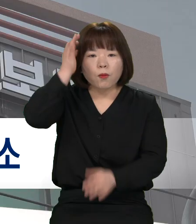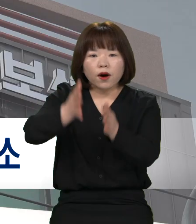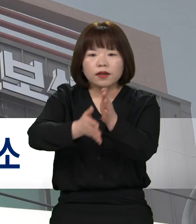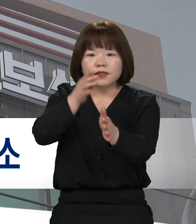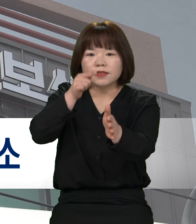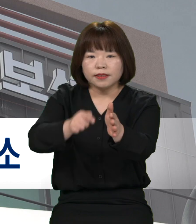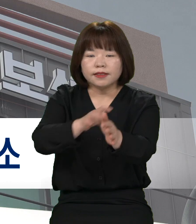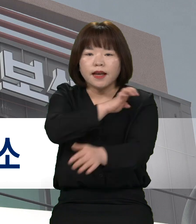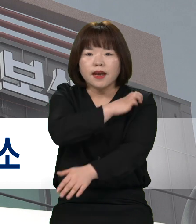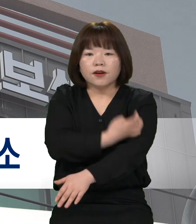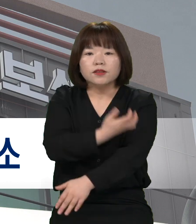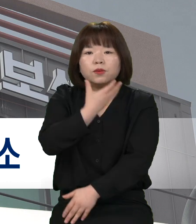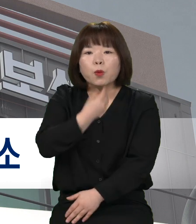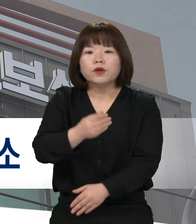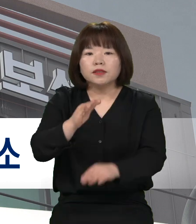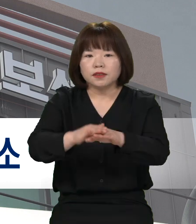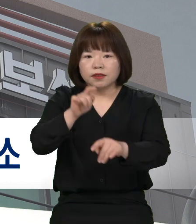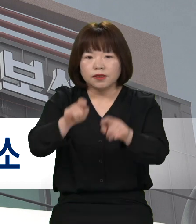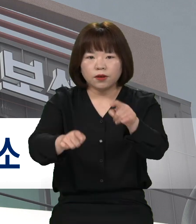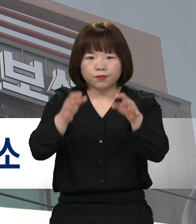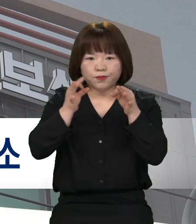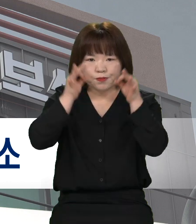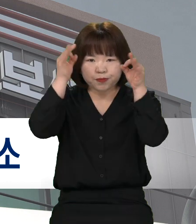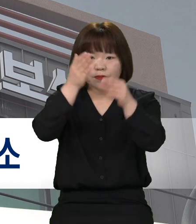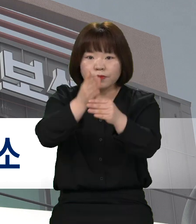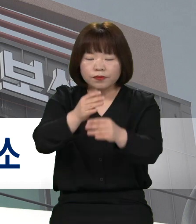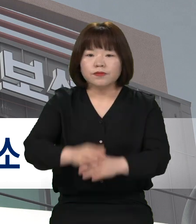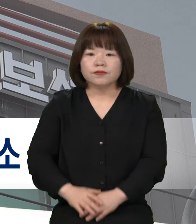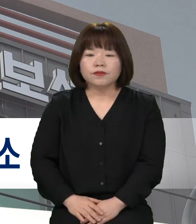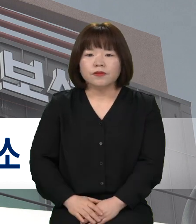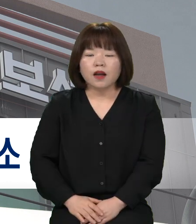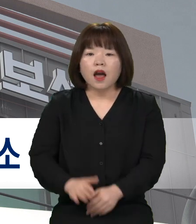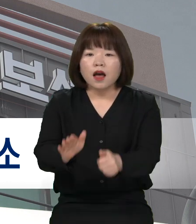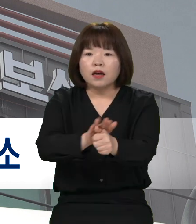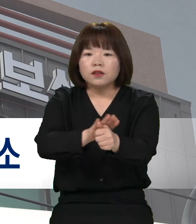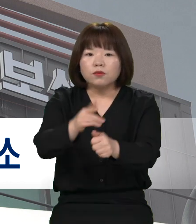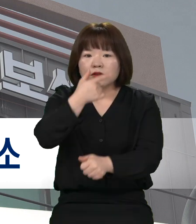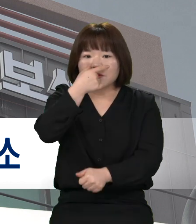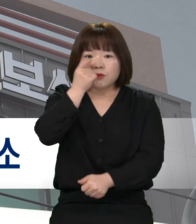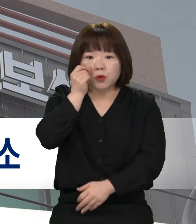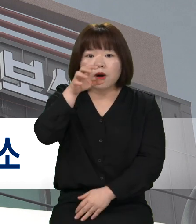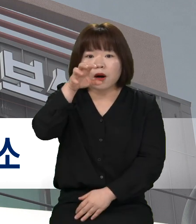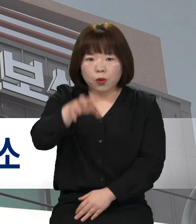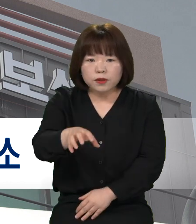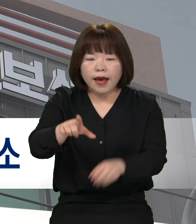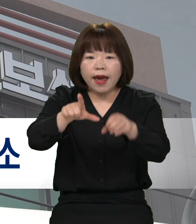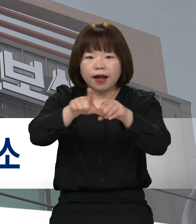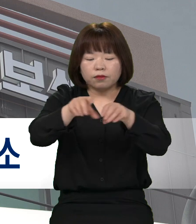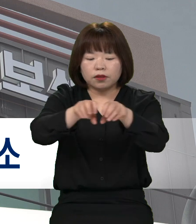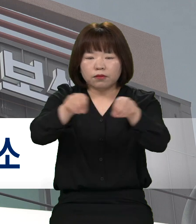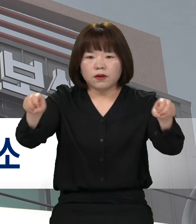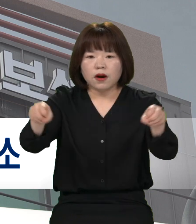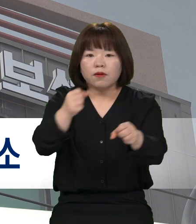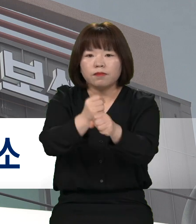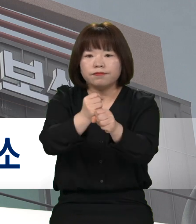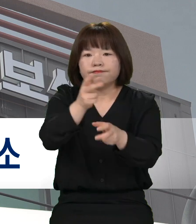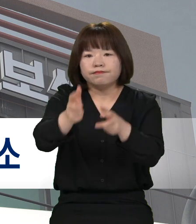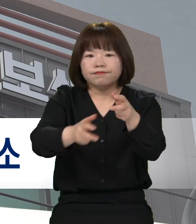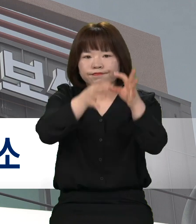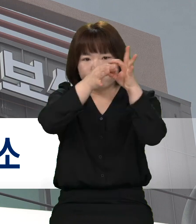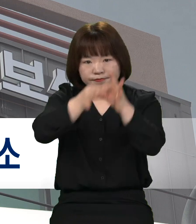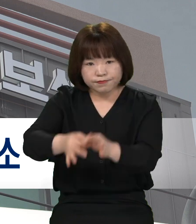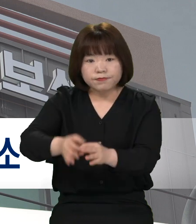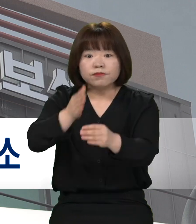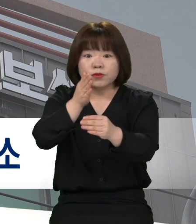포항시는 빈틈없는 에너지 복지 실현의 박차를 가하고 있습니다 신은 에너지 소외지역의 LPG 배관만 구축 사업을